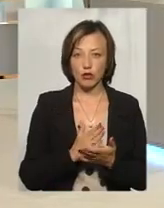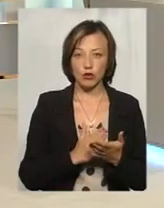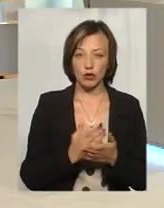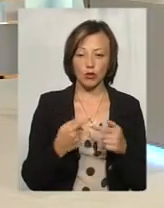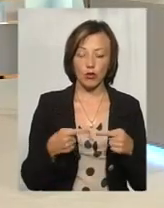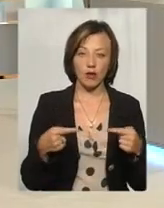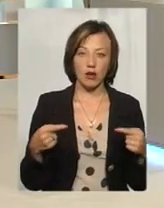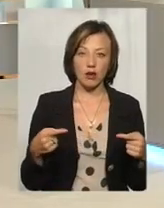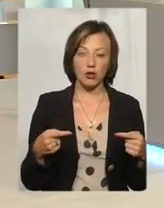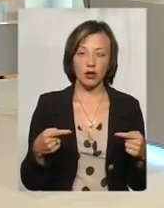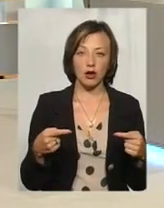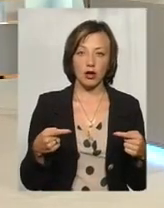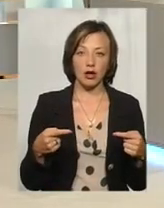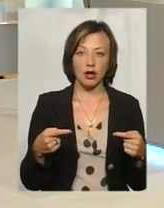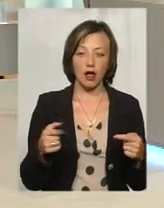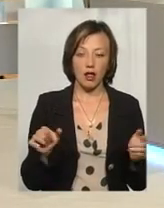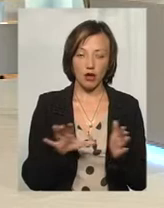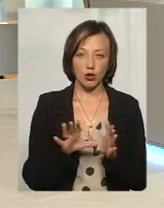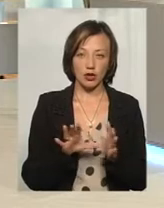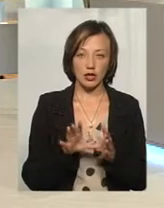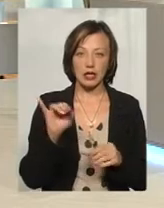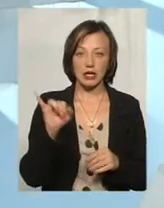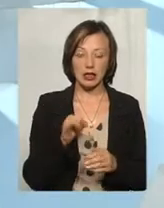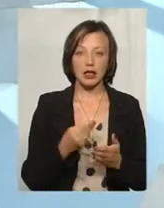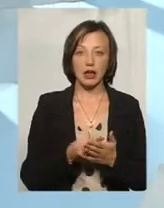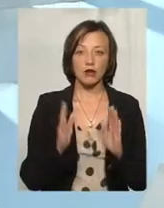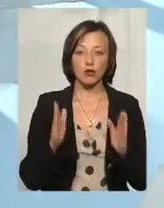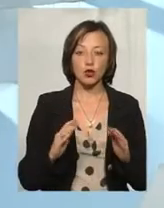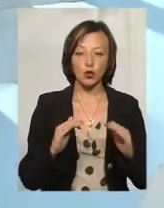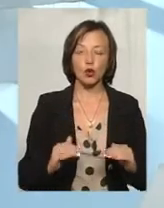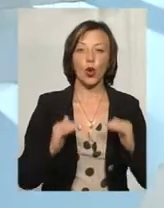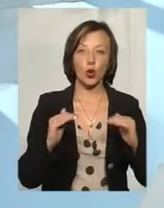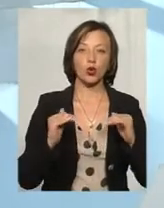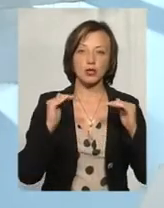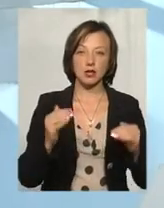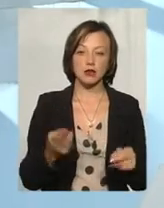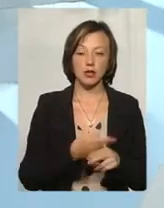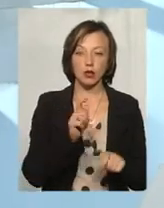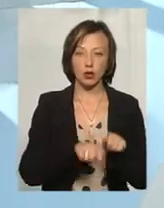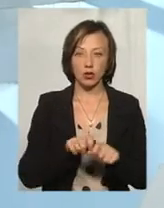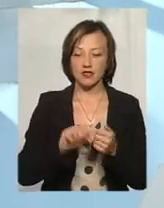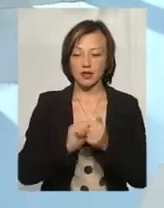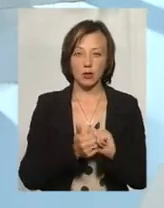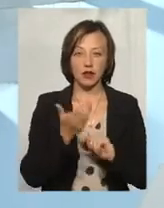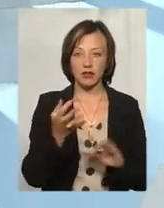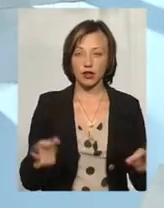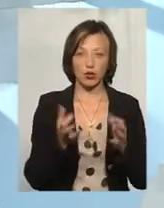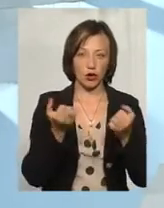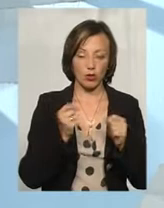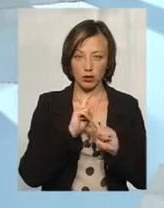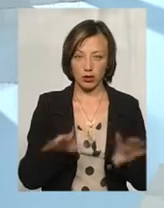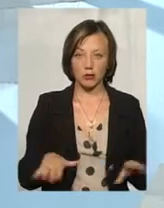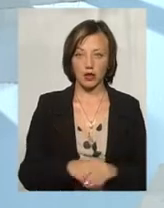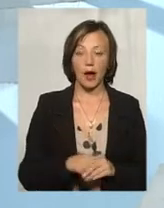товару у вигляді електричної енергії, і тарифи будуть рости неконтрольованого, і взамін ви нічого не будете отримувати.